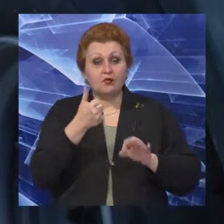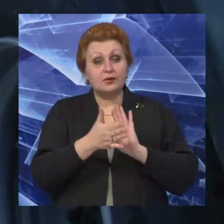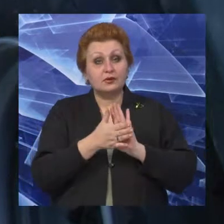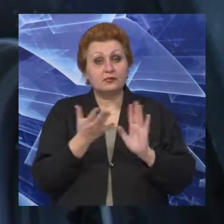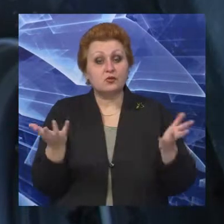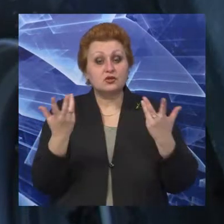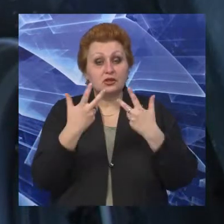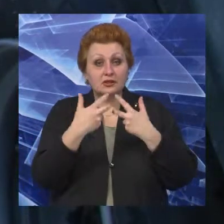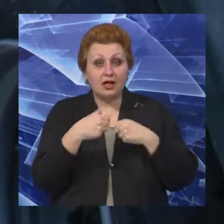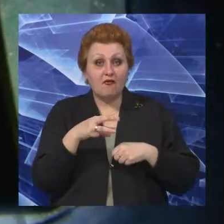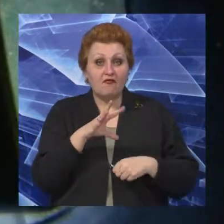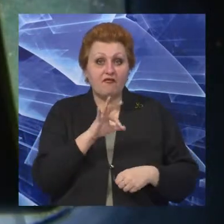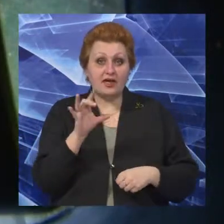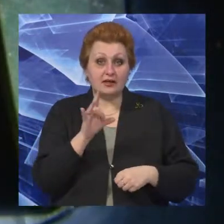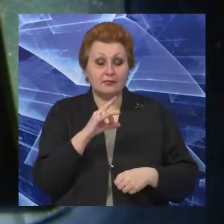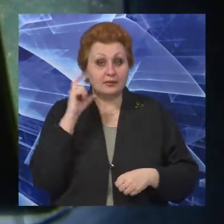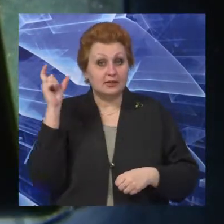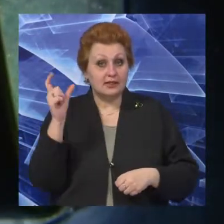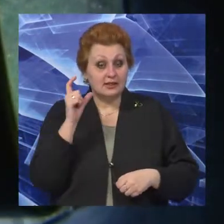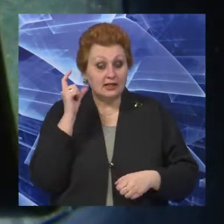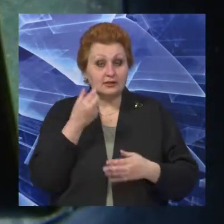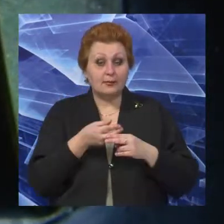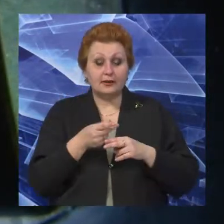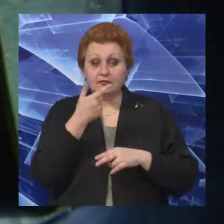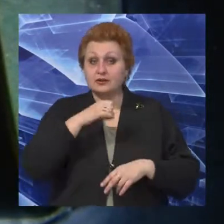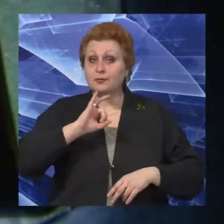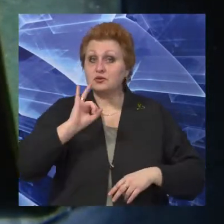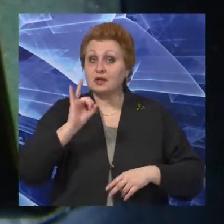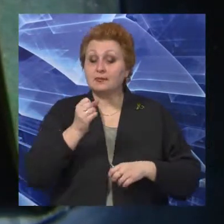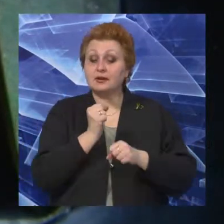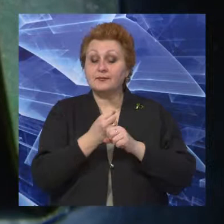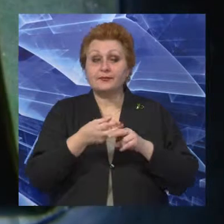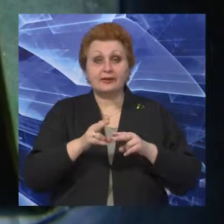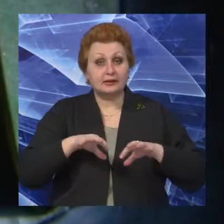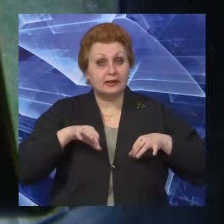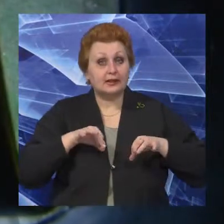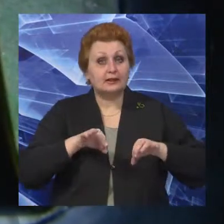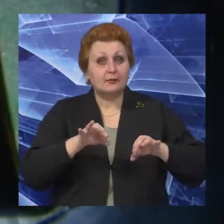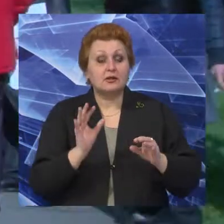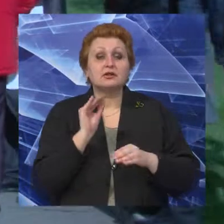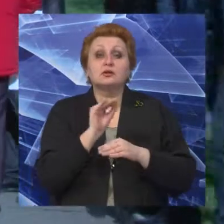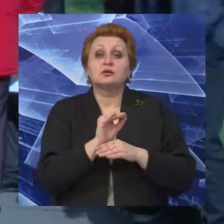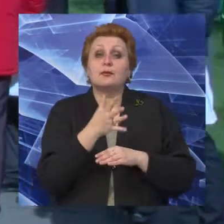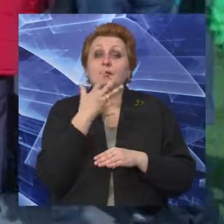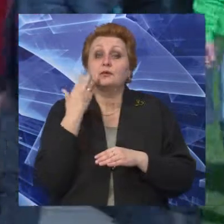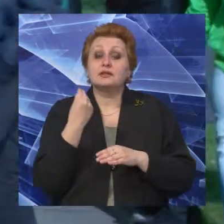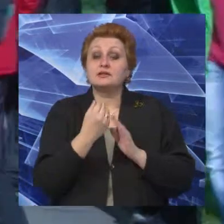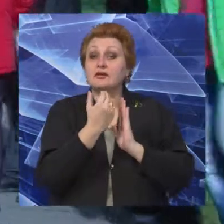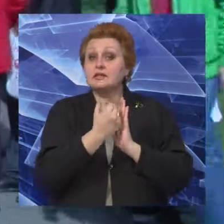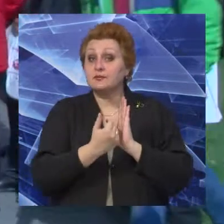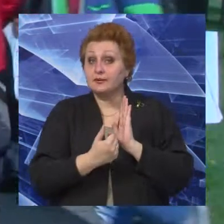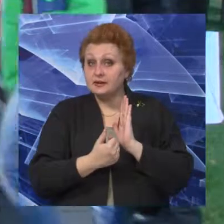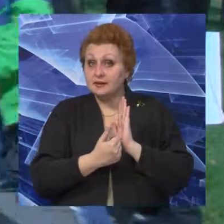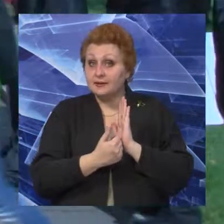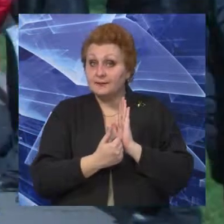первую очередь рассчитаны на фермеров и аграриев страны. Именно поэтому на Ставрополье конструкторы этих грузовиков надеются пополнить свои клиентские